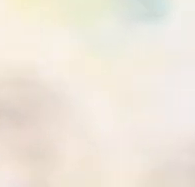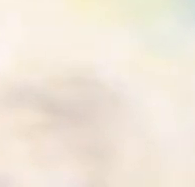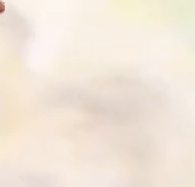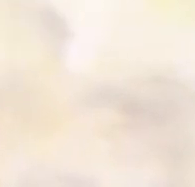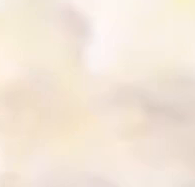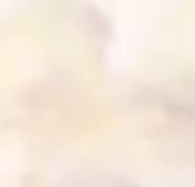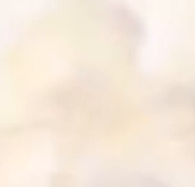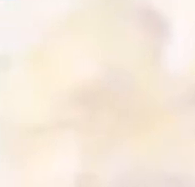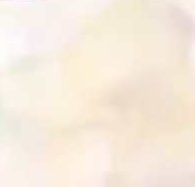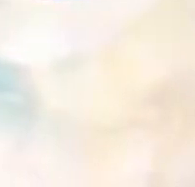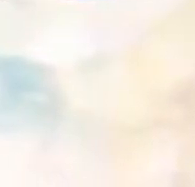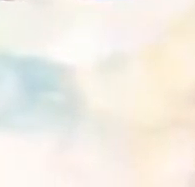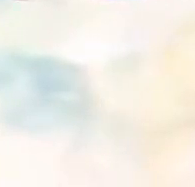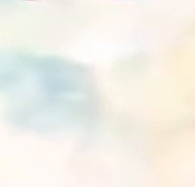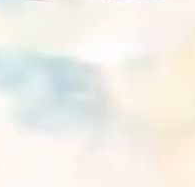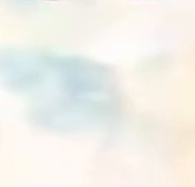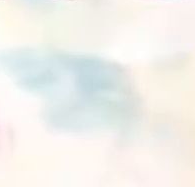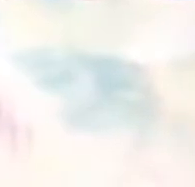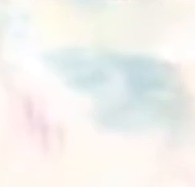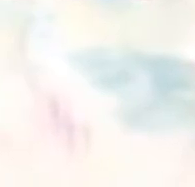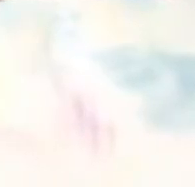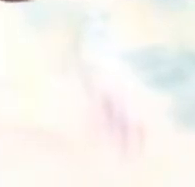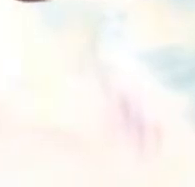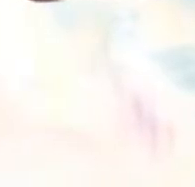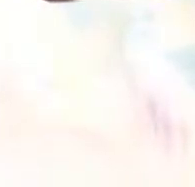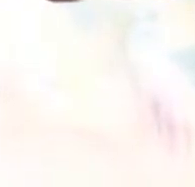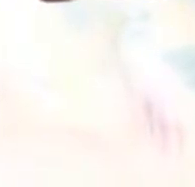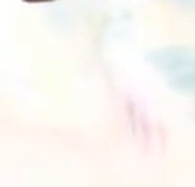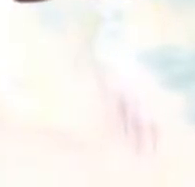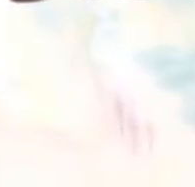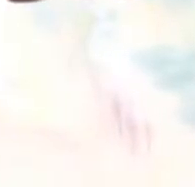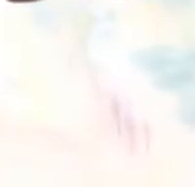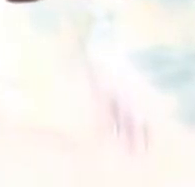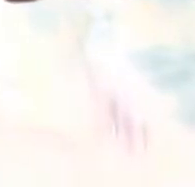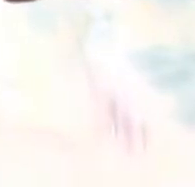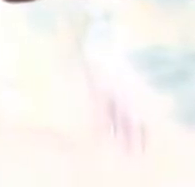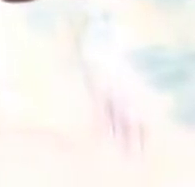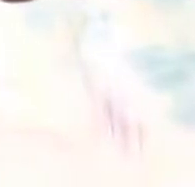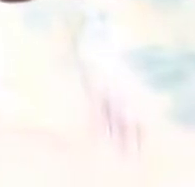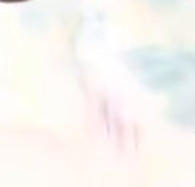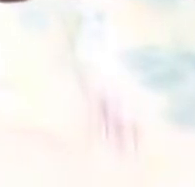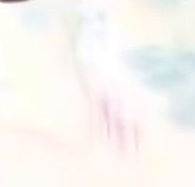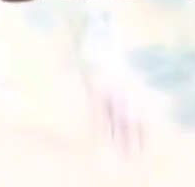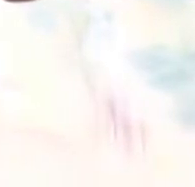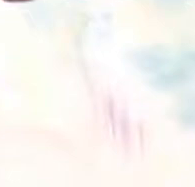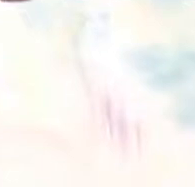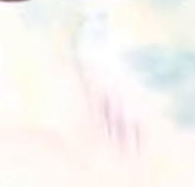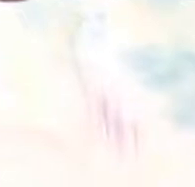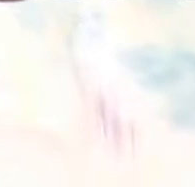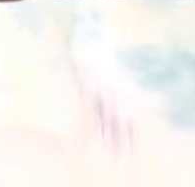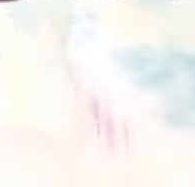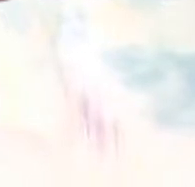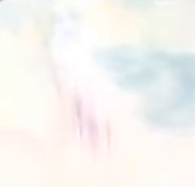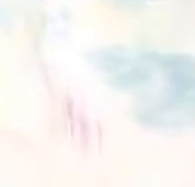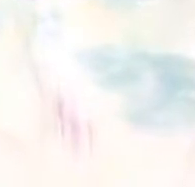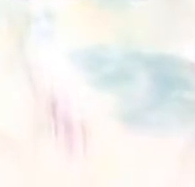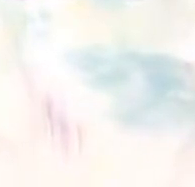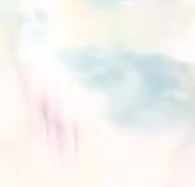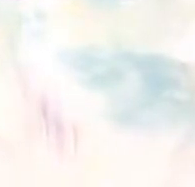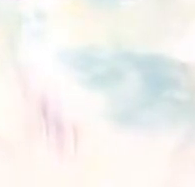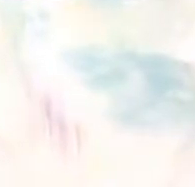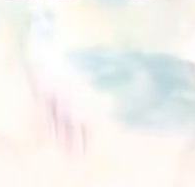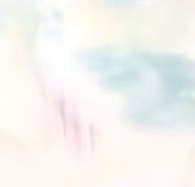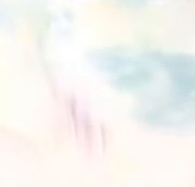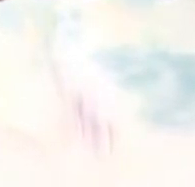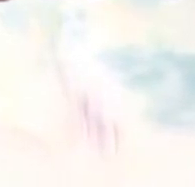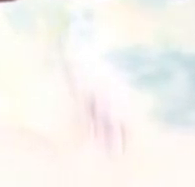kuelewa. Uhakika wa sisi kuchukua mbio ni kwamba tunaenda nyumbani. Na nyumbani yuko nani? Yuko huyu ambaye